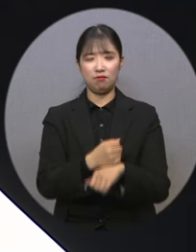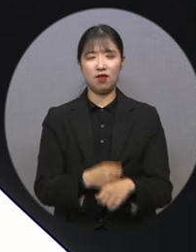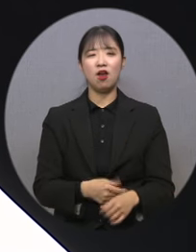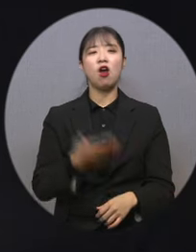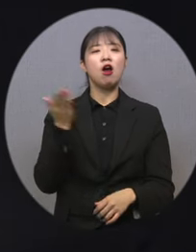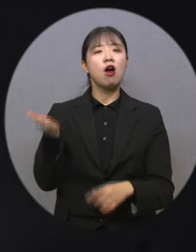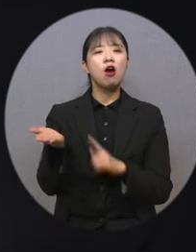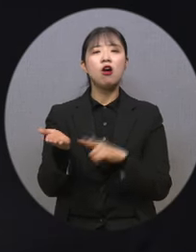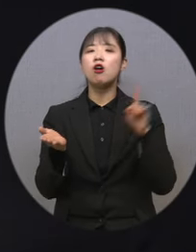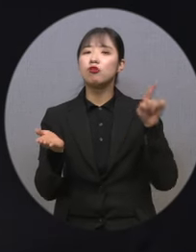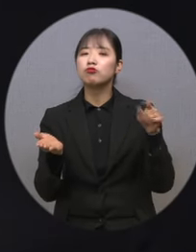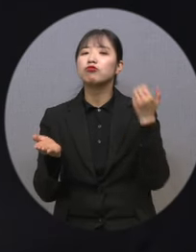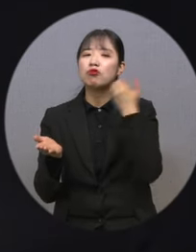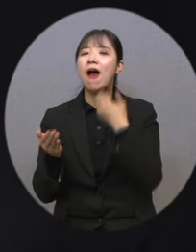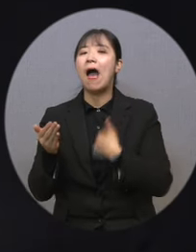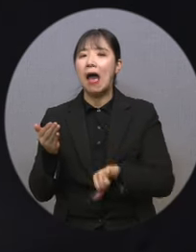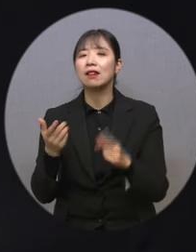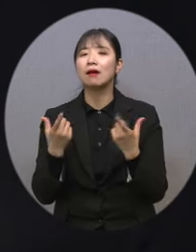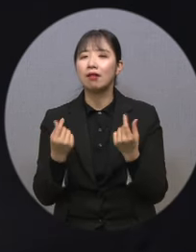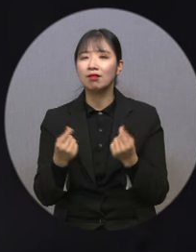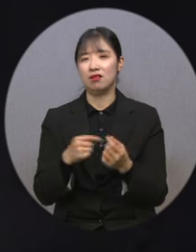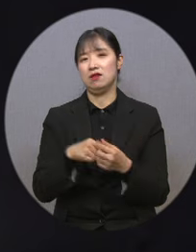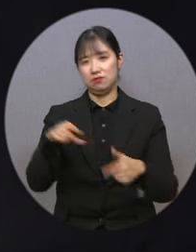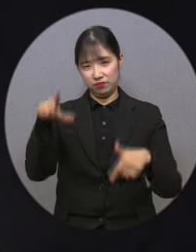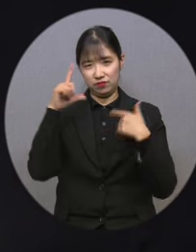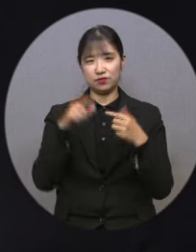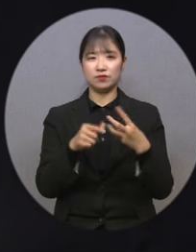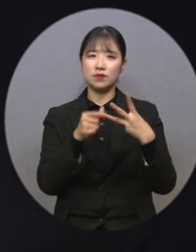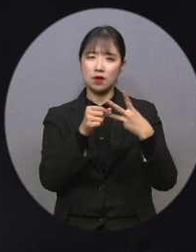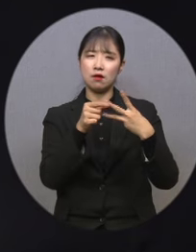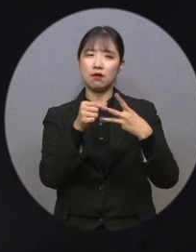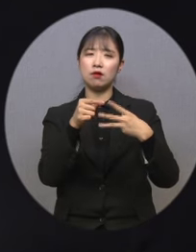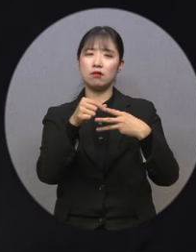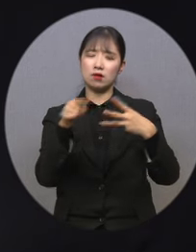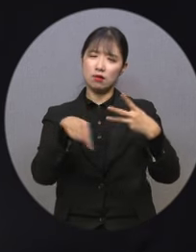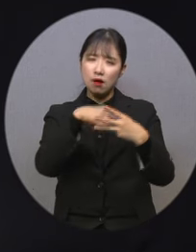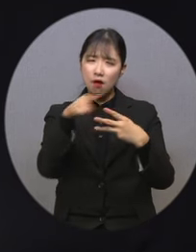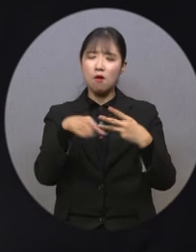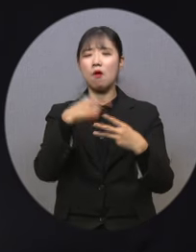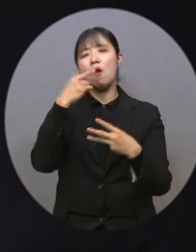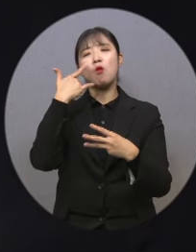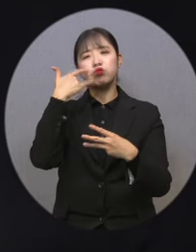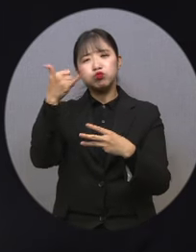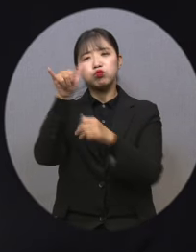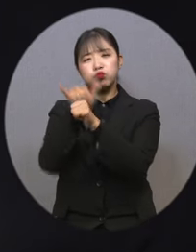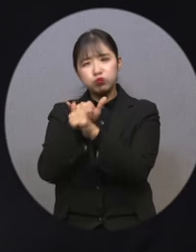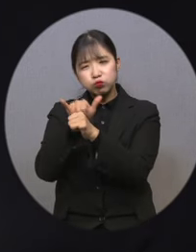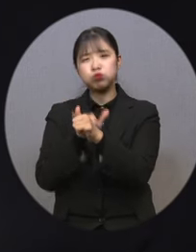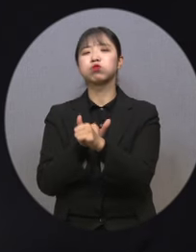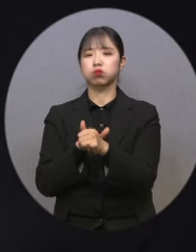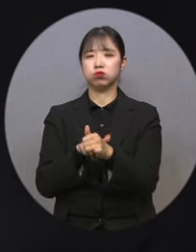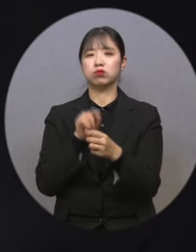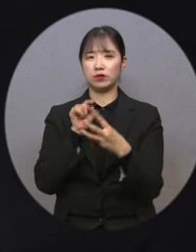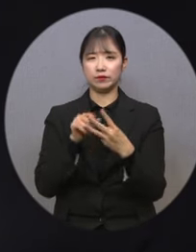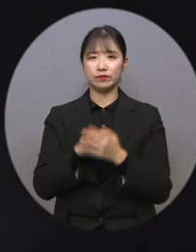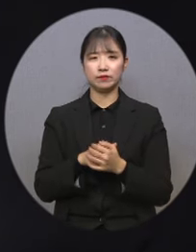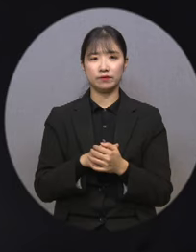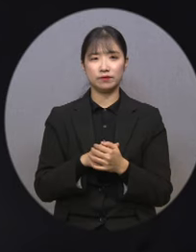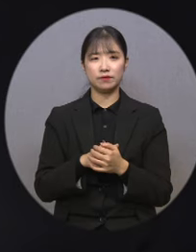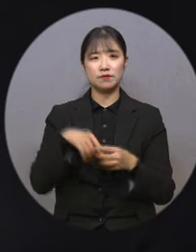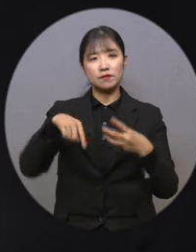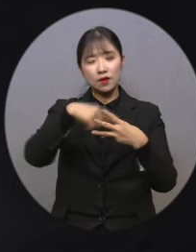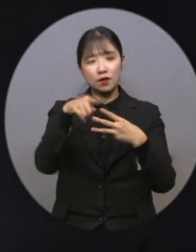저게. 그래서 우리는 물효, 심효, 대효. 이게 효도의 3대 요소입니다. 그럼 3대 효도가